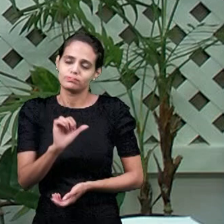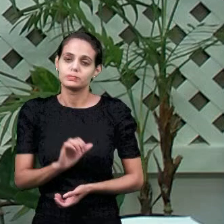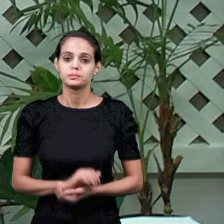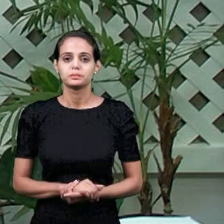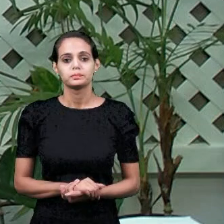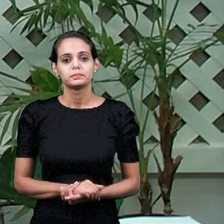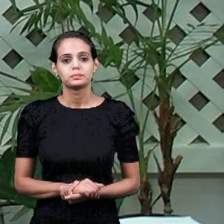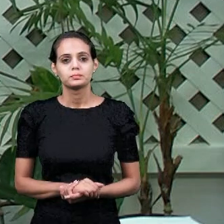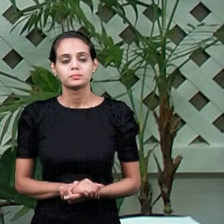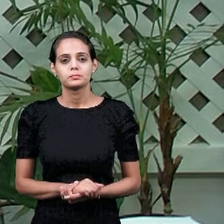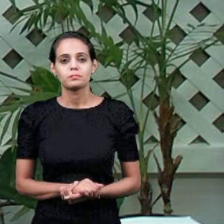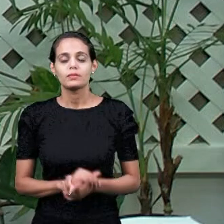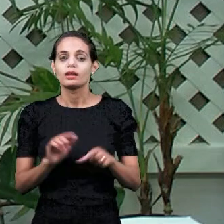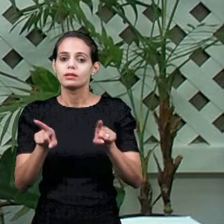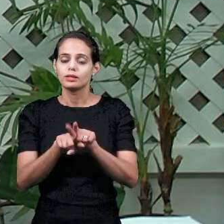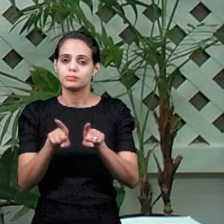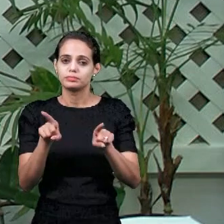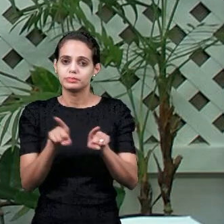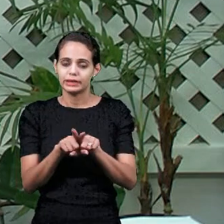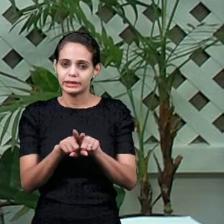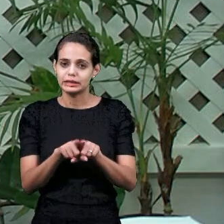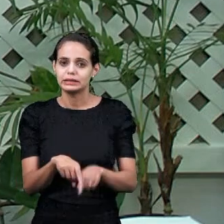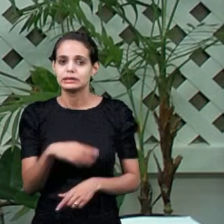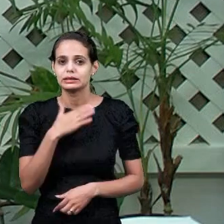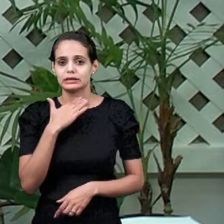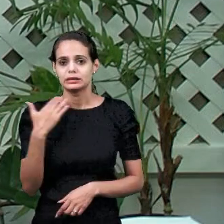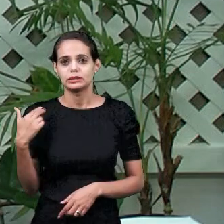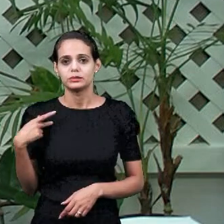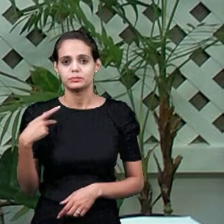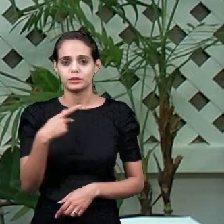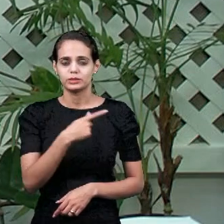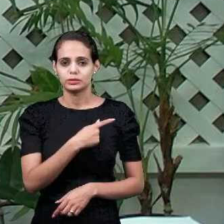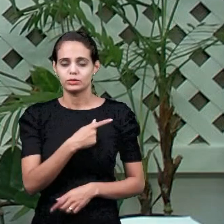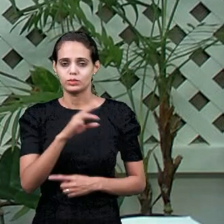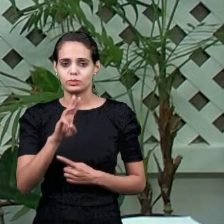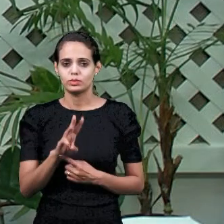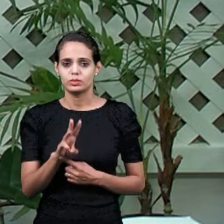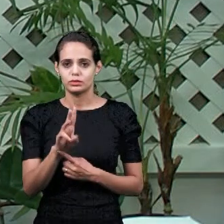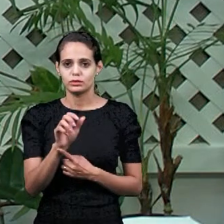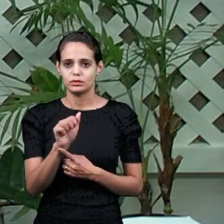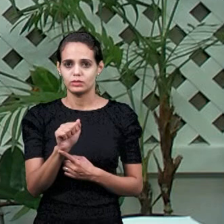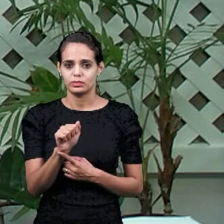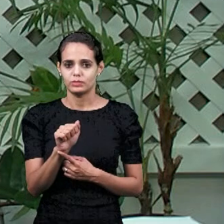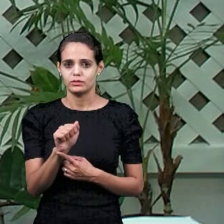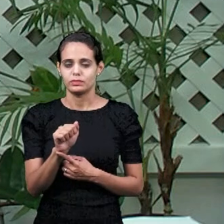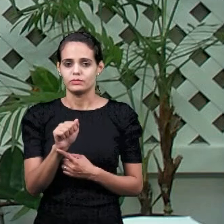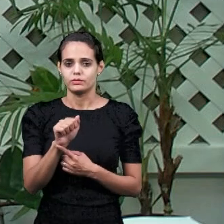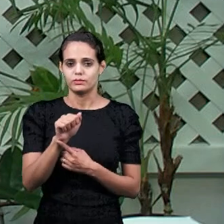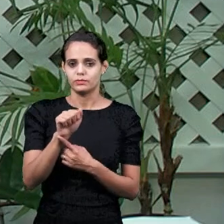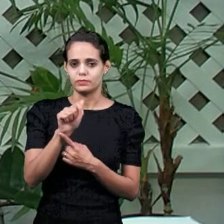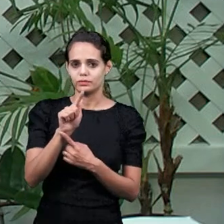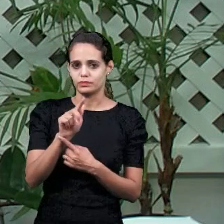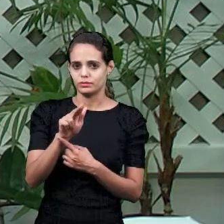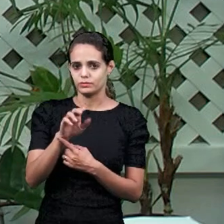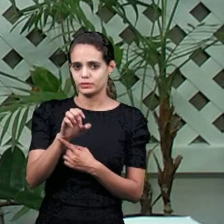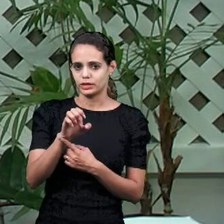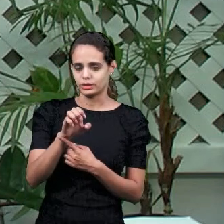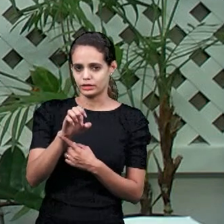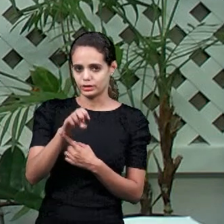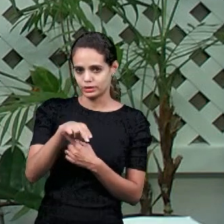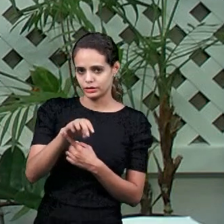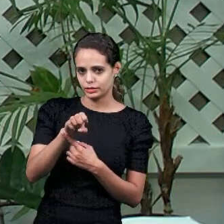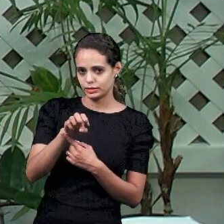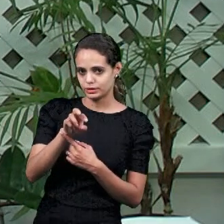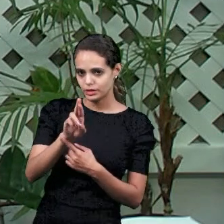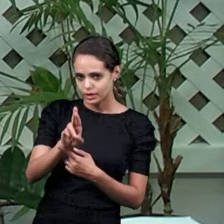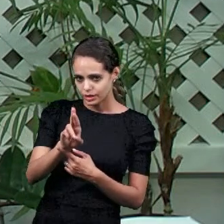Nous avons ici la perte de notre pasteur Wagner Rubens de l'église de Valadares. Ce frère, le